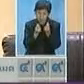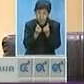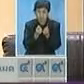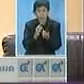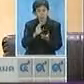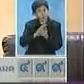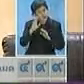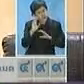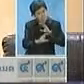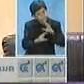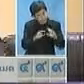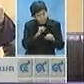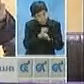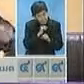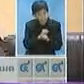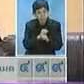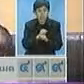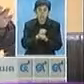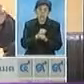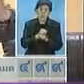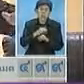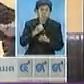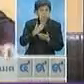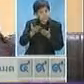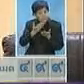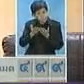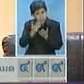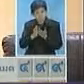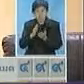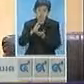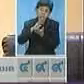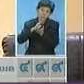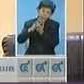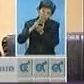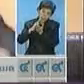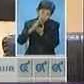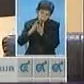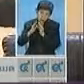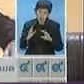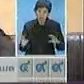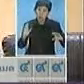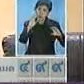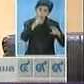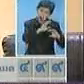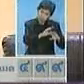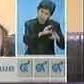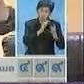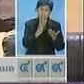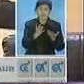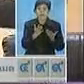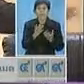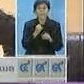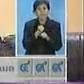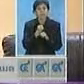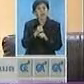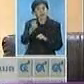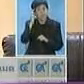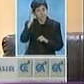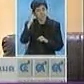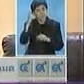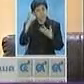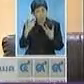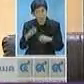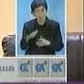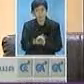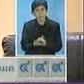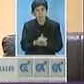งทุนค่าใช้จ่ายประจำใช้หนี้เงินคงคลังใช้หนี้นั่นท่านอภิปรายไปแล้ว